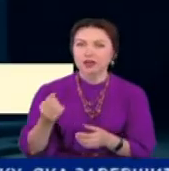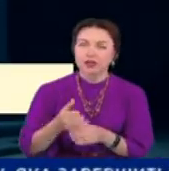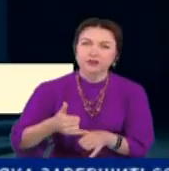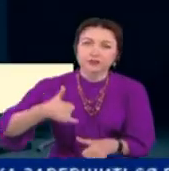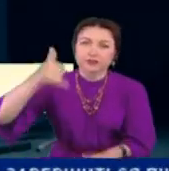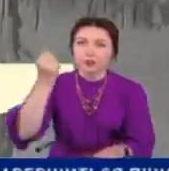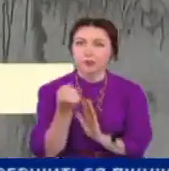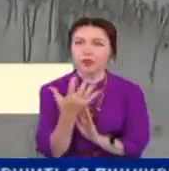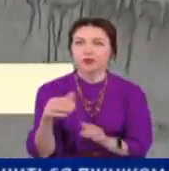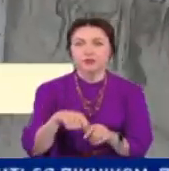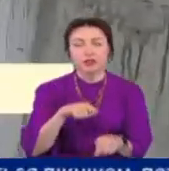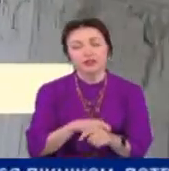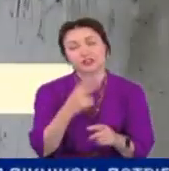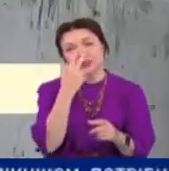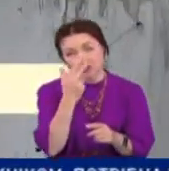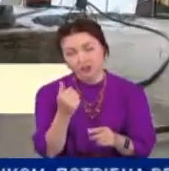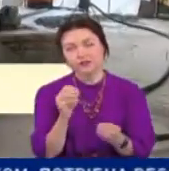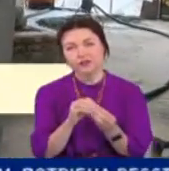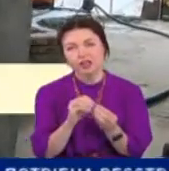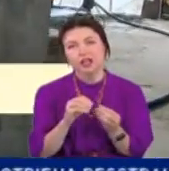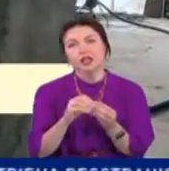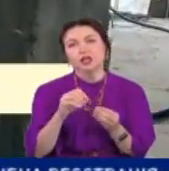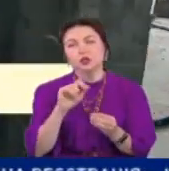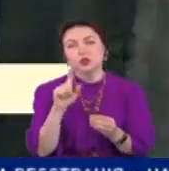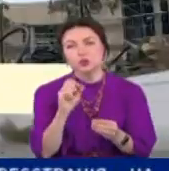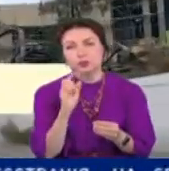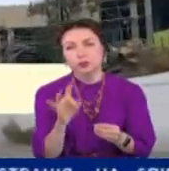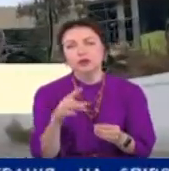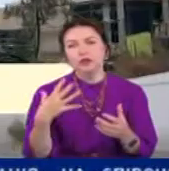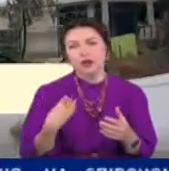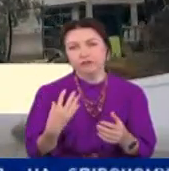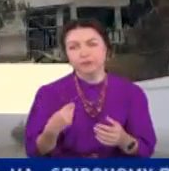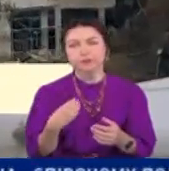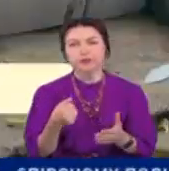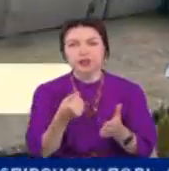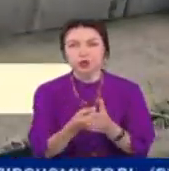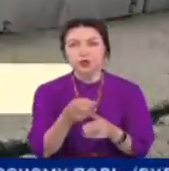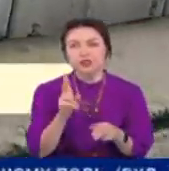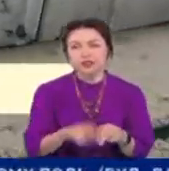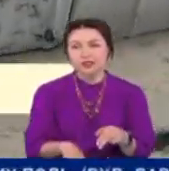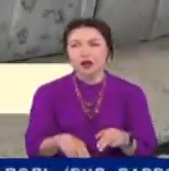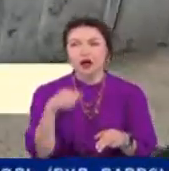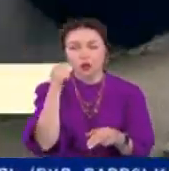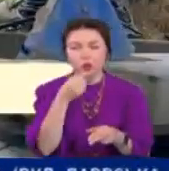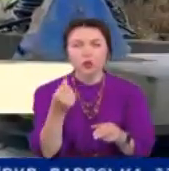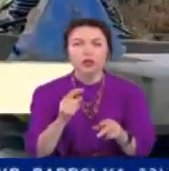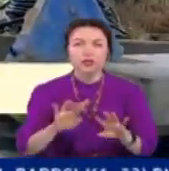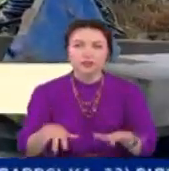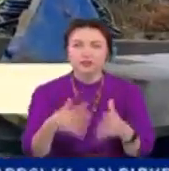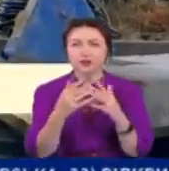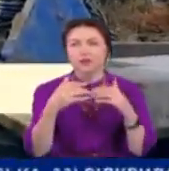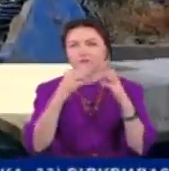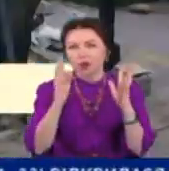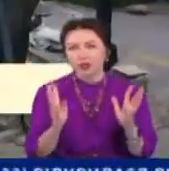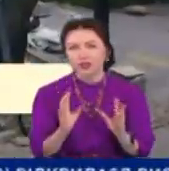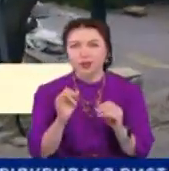там і звичні скульптури зубр та леви. До кінця року зведуть універсальний вольєр для тварин і птахів.